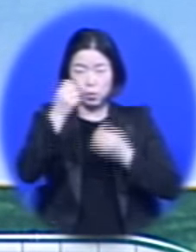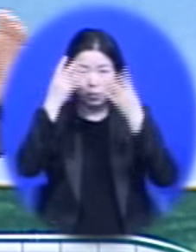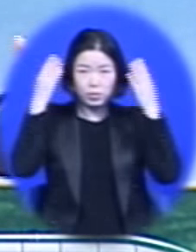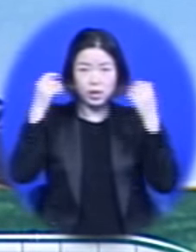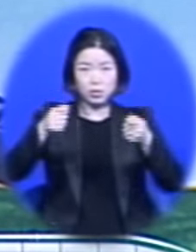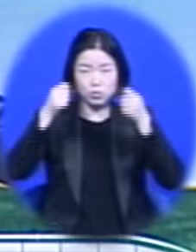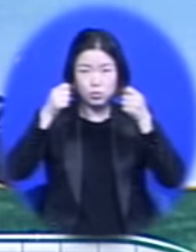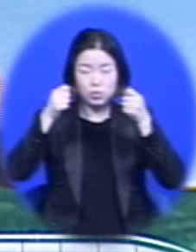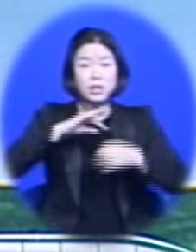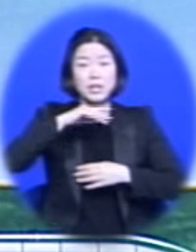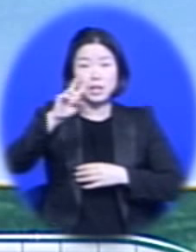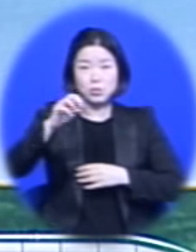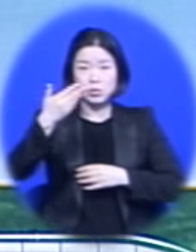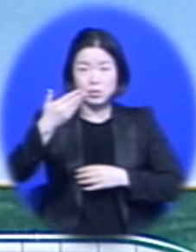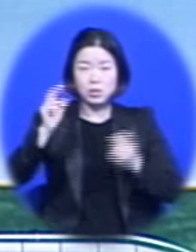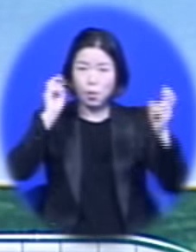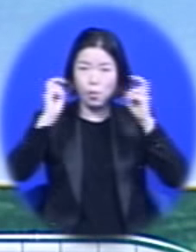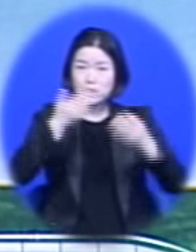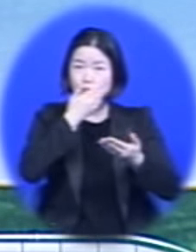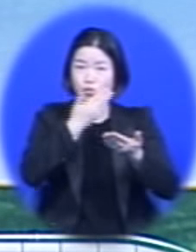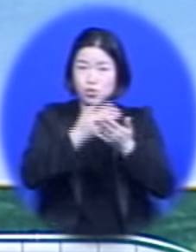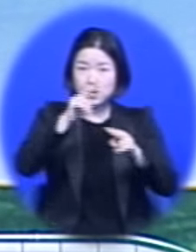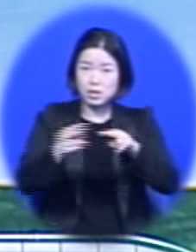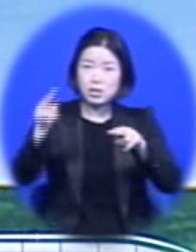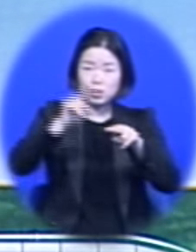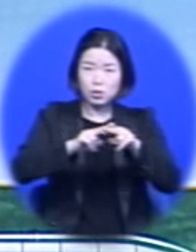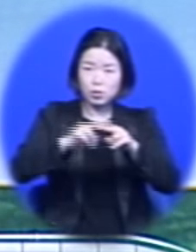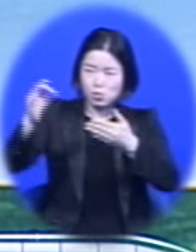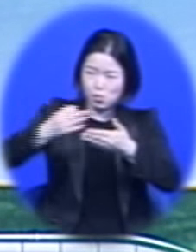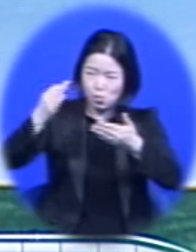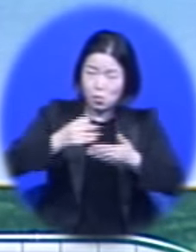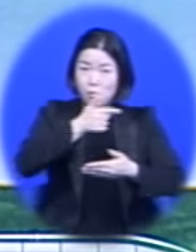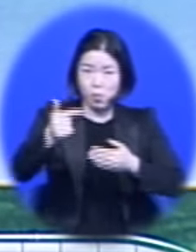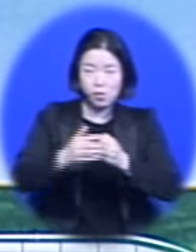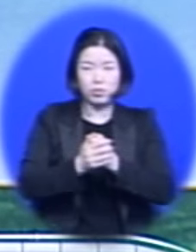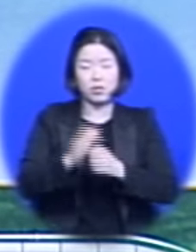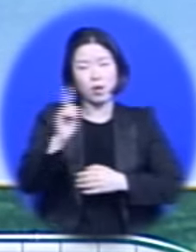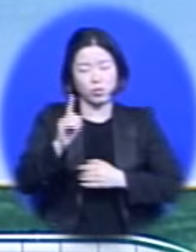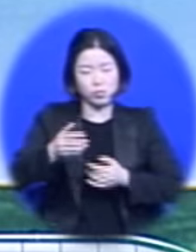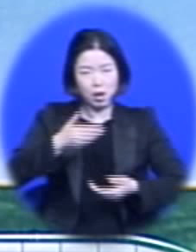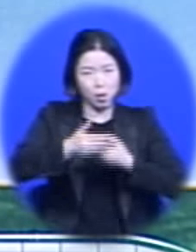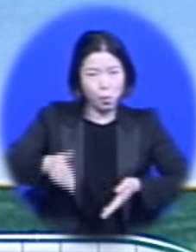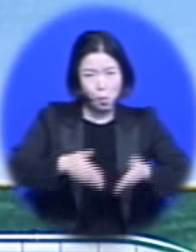회사의 중역이 됐습니다. 돈을 잘 벌었어요. 근데 어느 날 고속도로에서